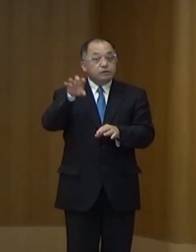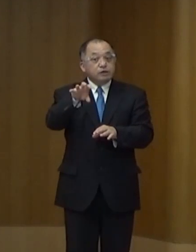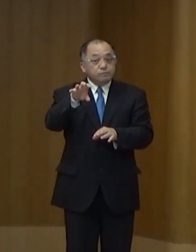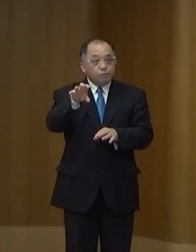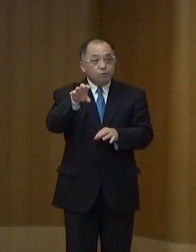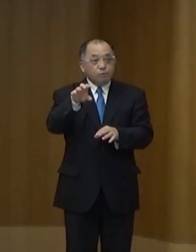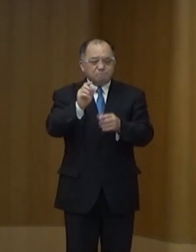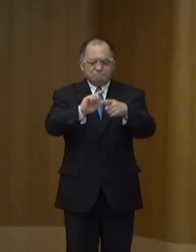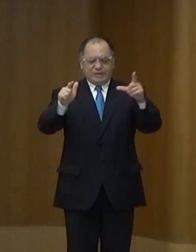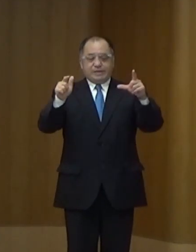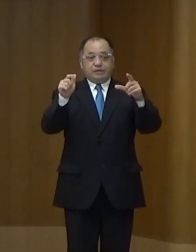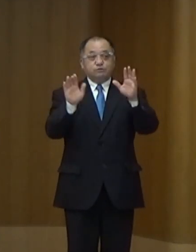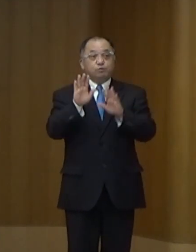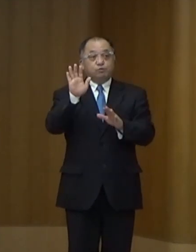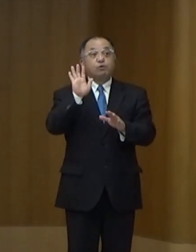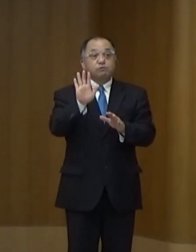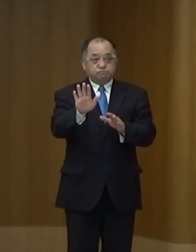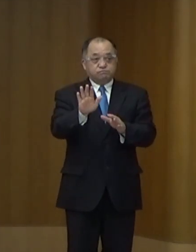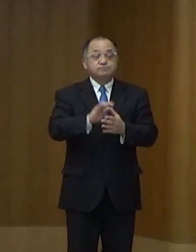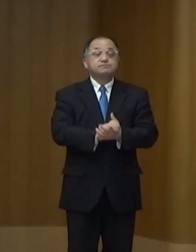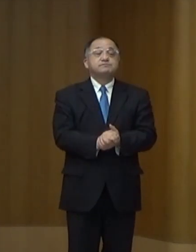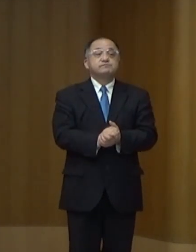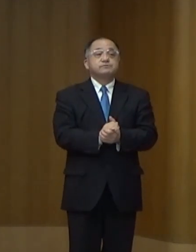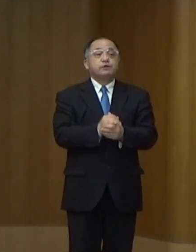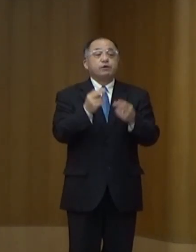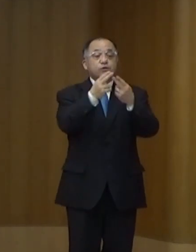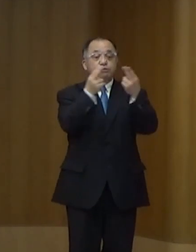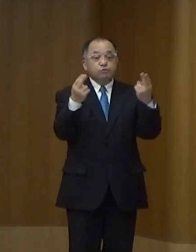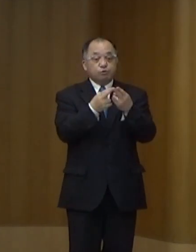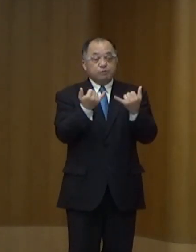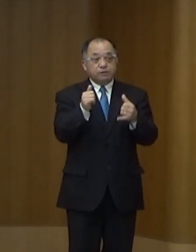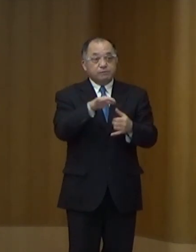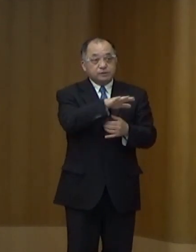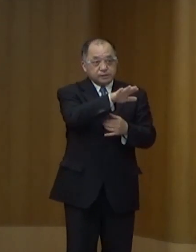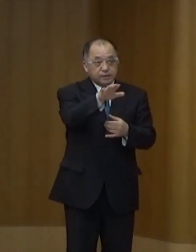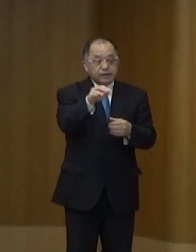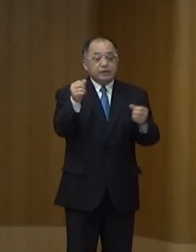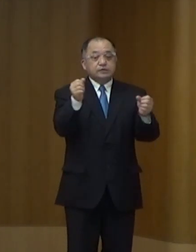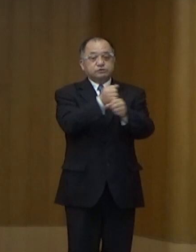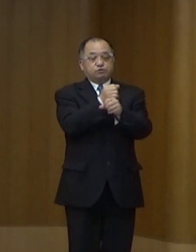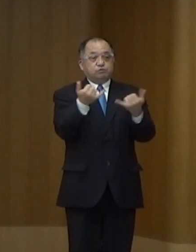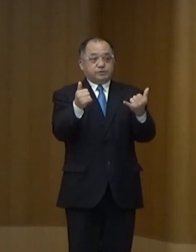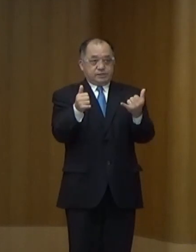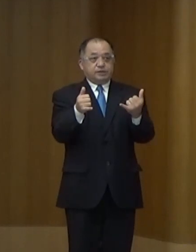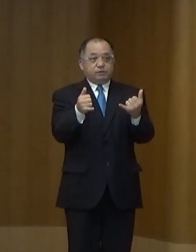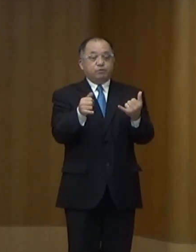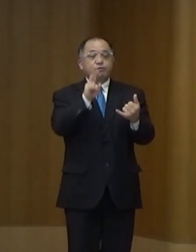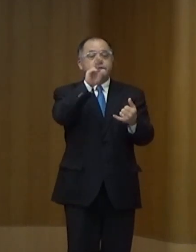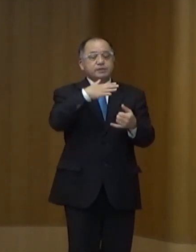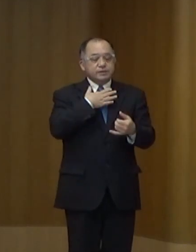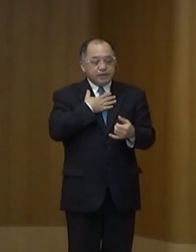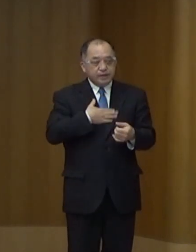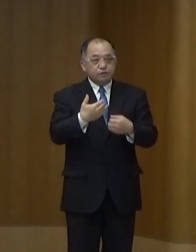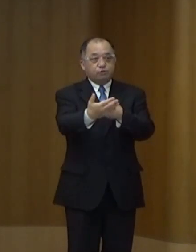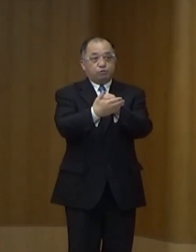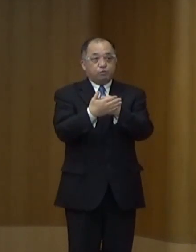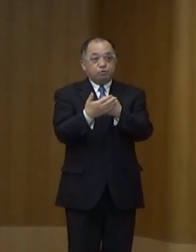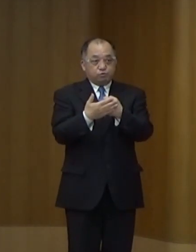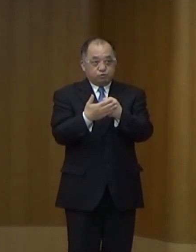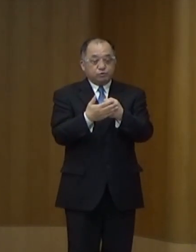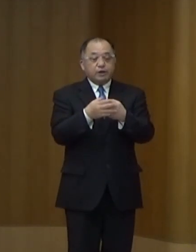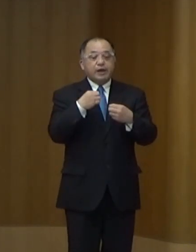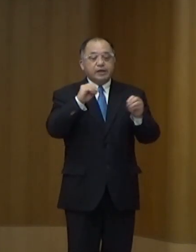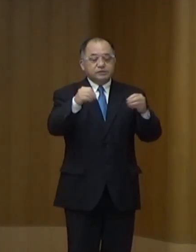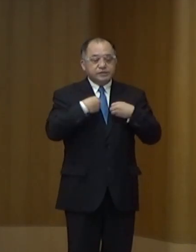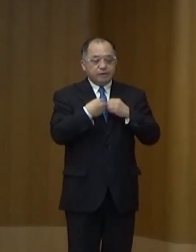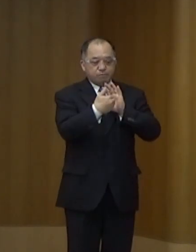ているという状況の中で、道民の皆様、そして事業者の方々のご理解とご協力、感染防止行動の